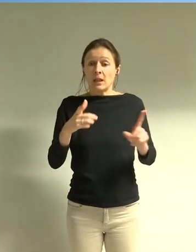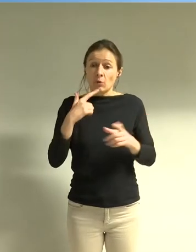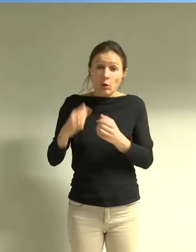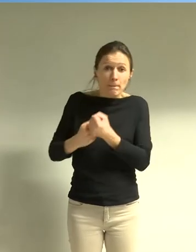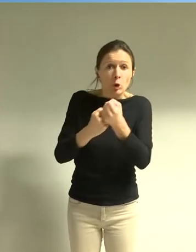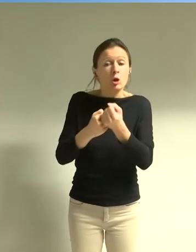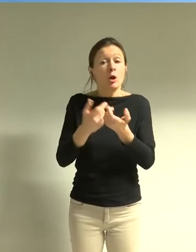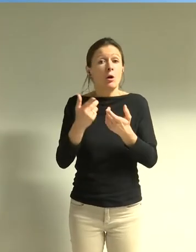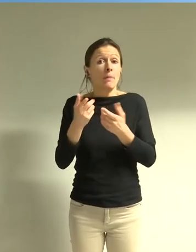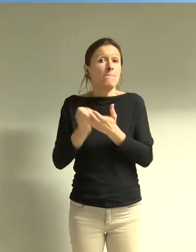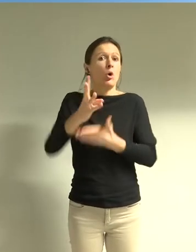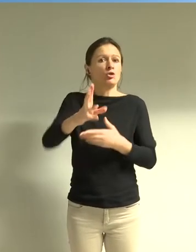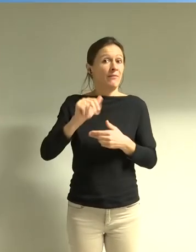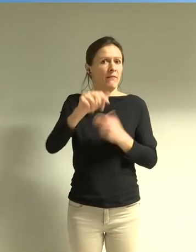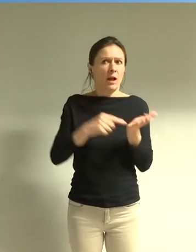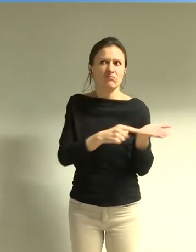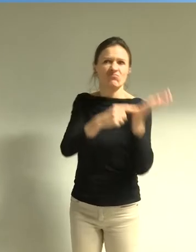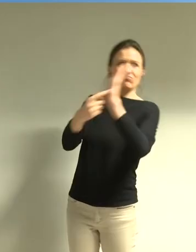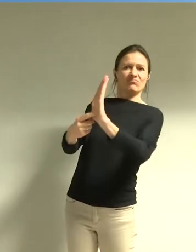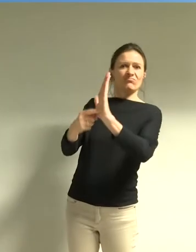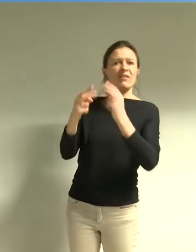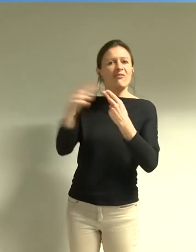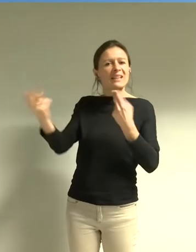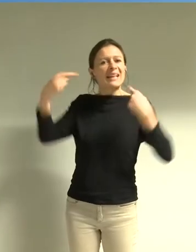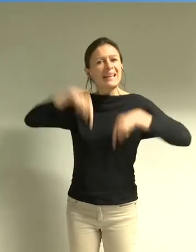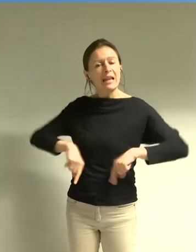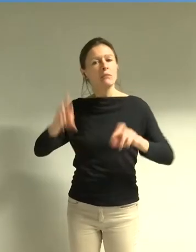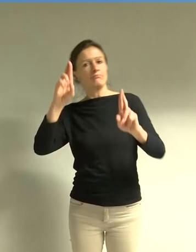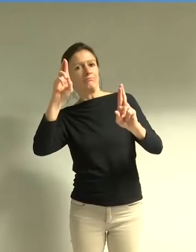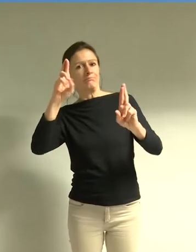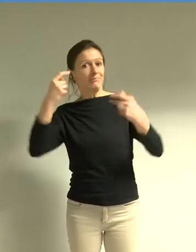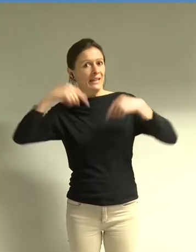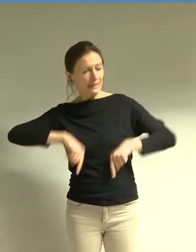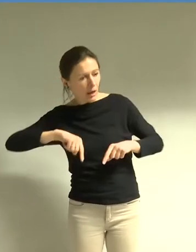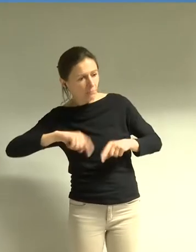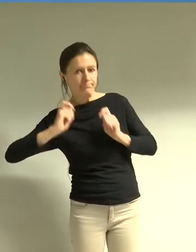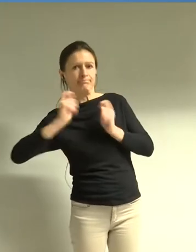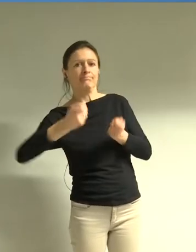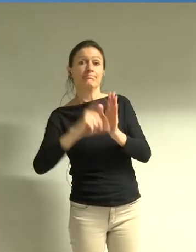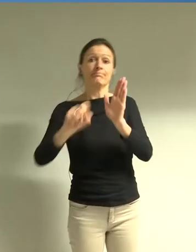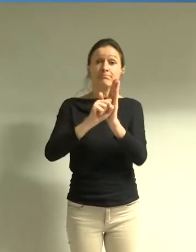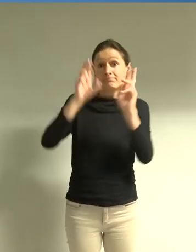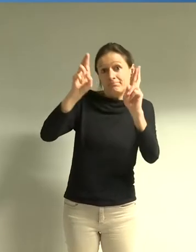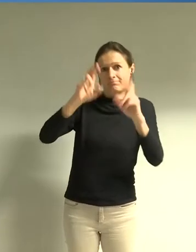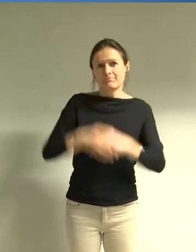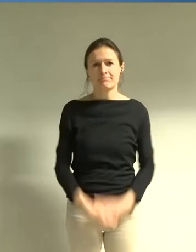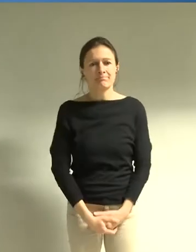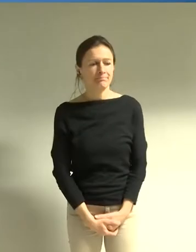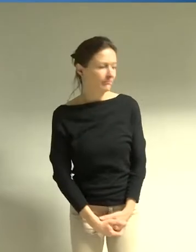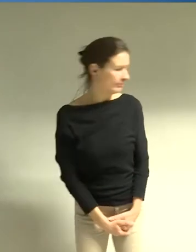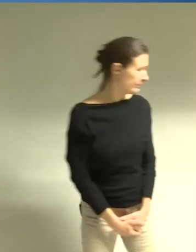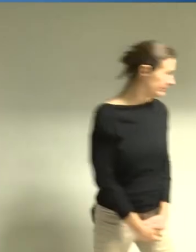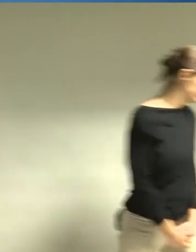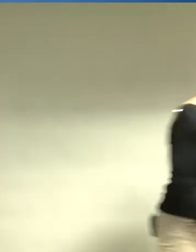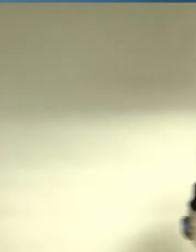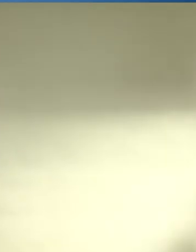présenteront devant l'état et on espère que peut-être dès l'année prochaine étape pour apporter cette labellisation merci